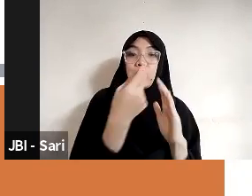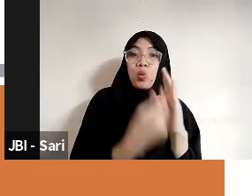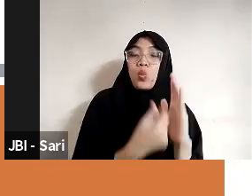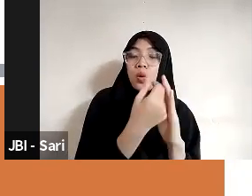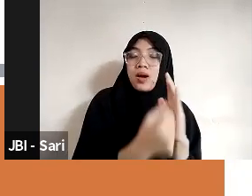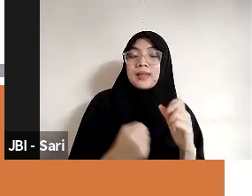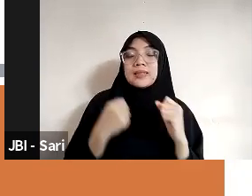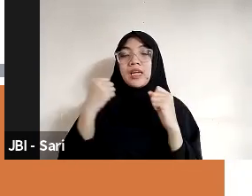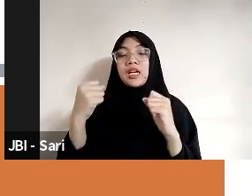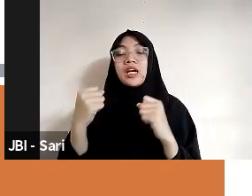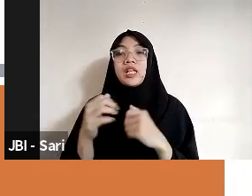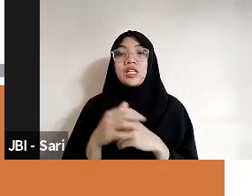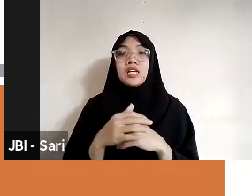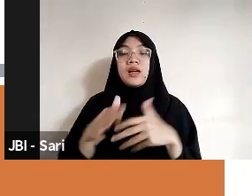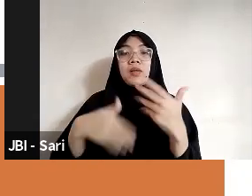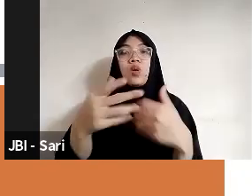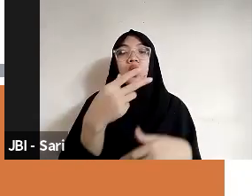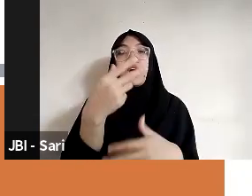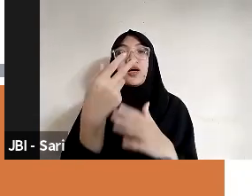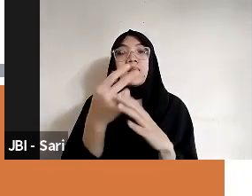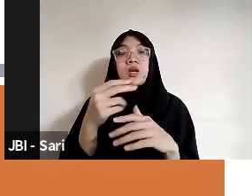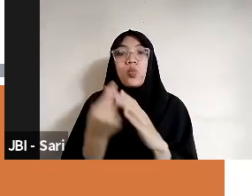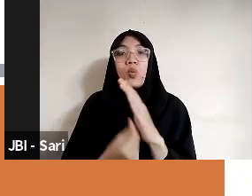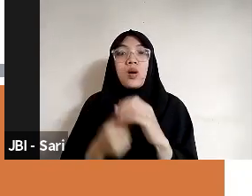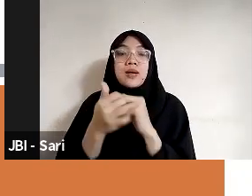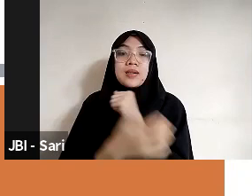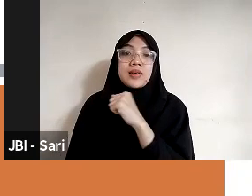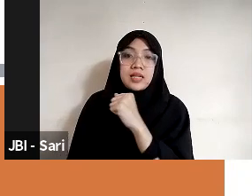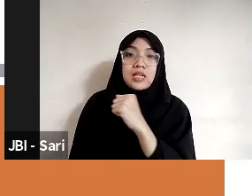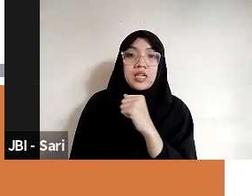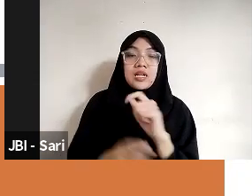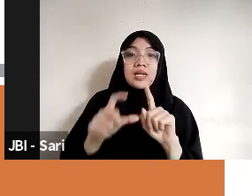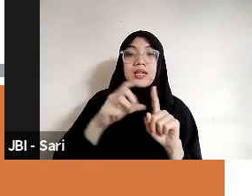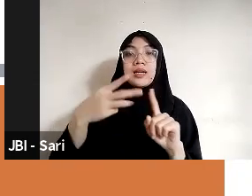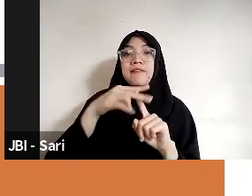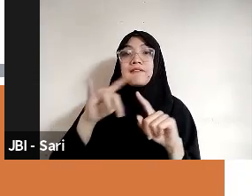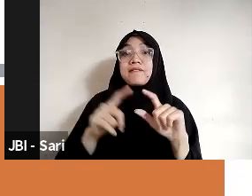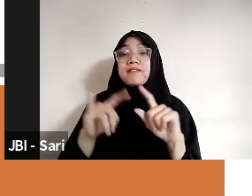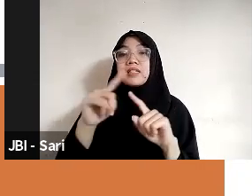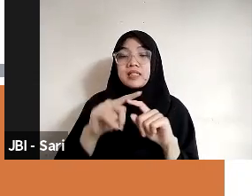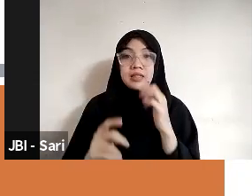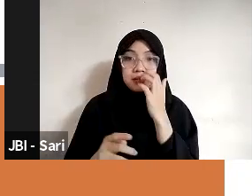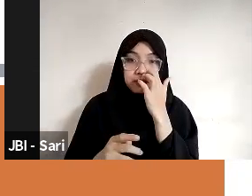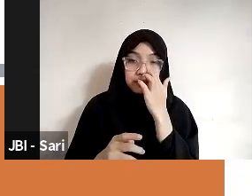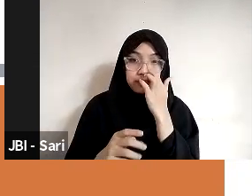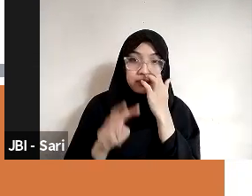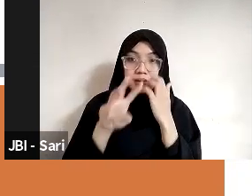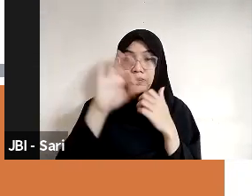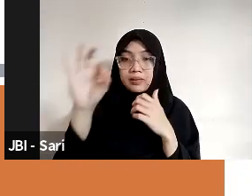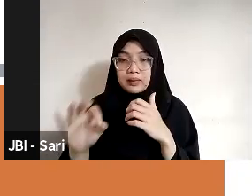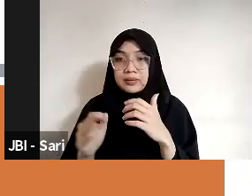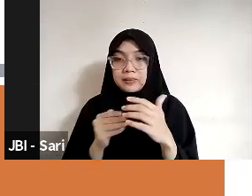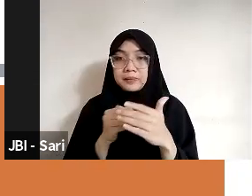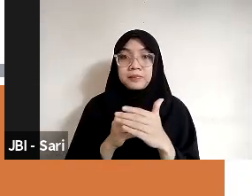kuat, pengelolaan keuangan negara yang prudent karena defisit dibatasi 3% dari PDB, resource base